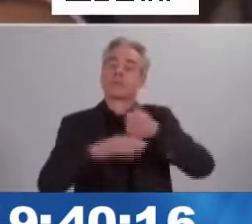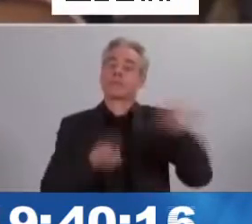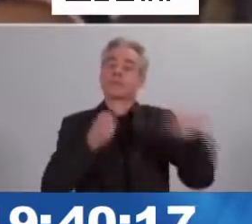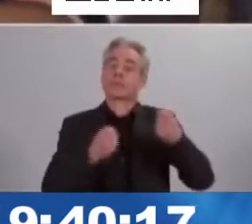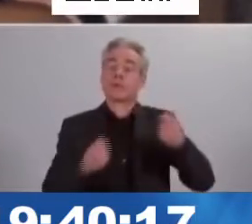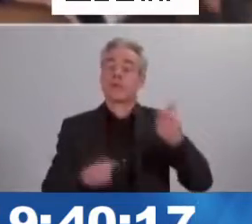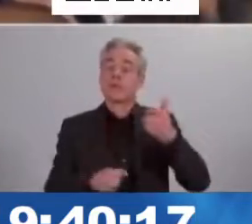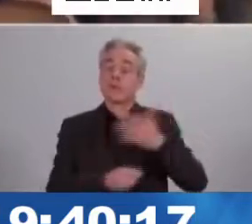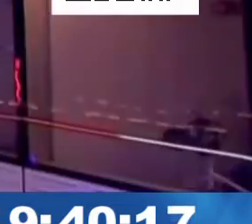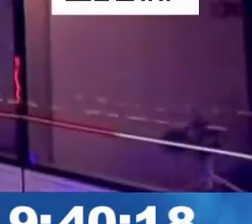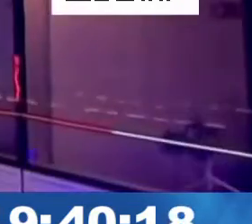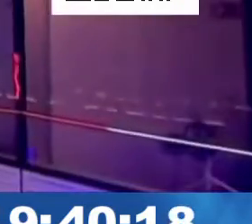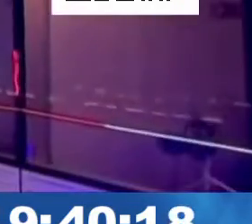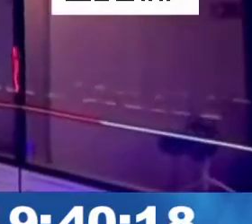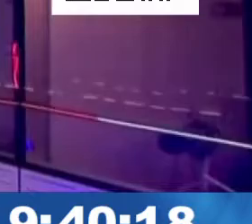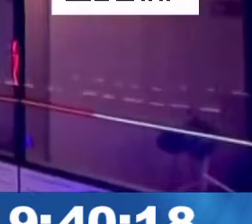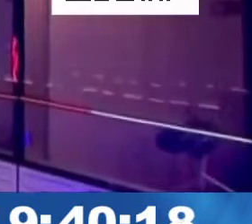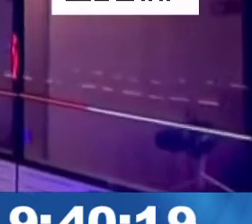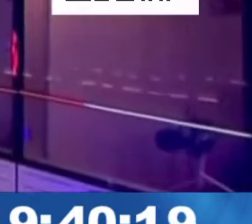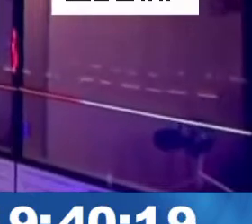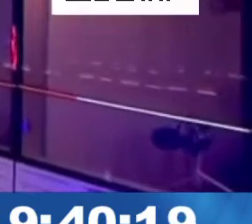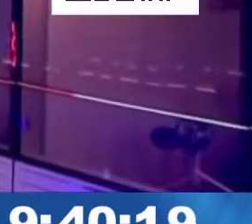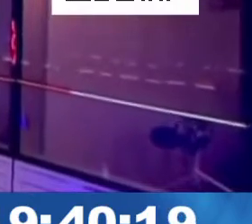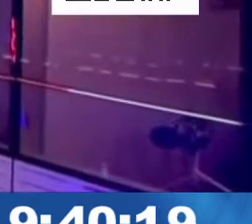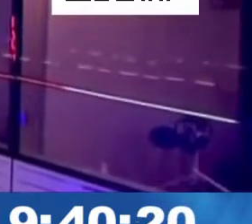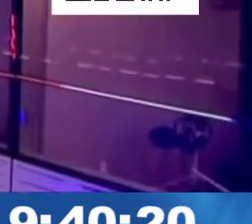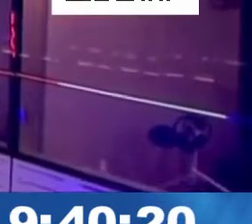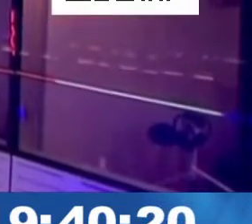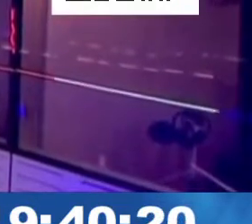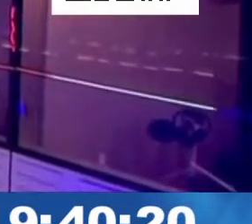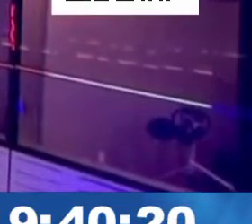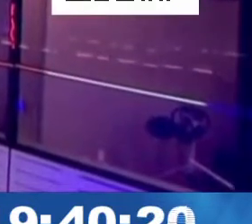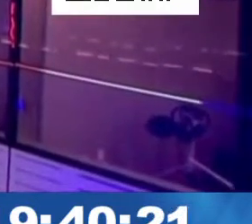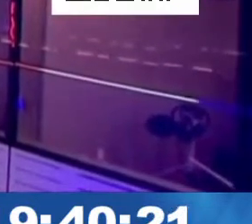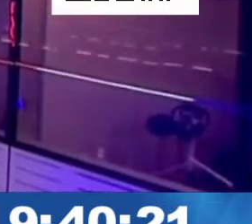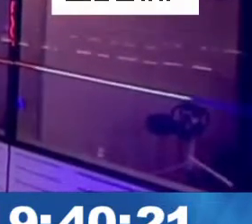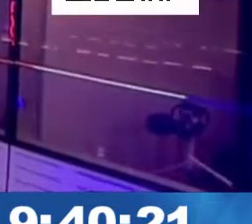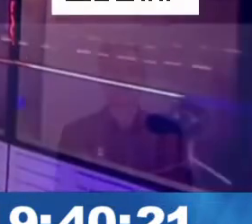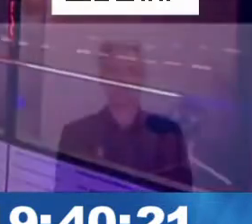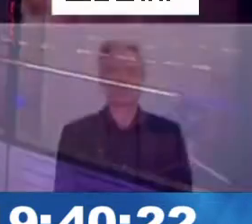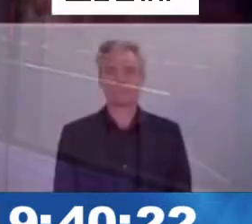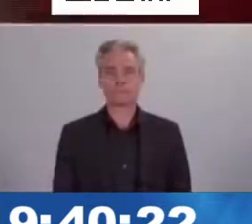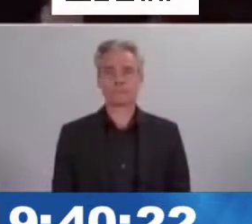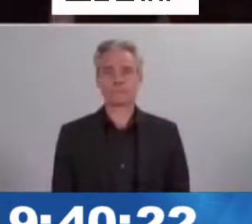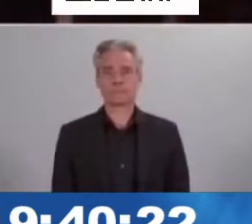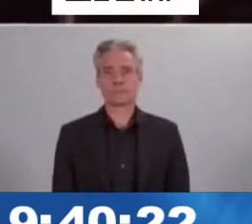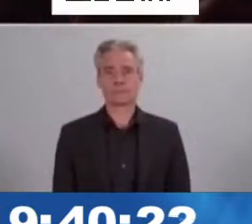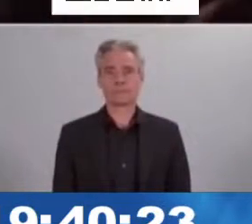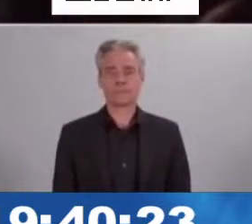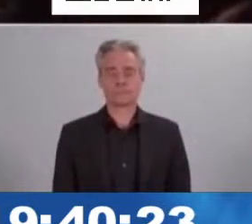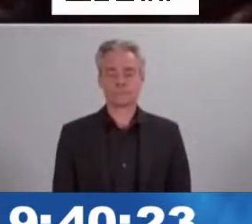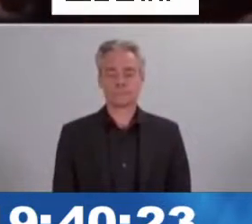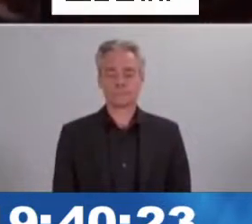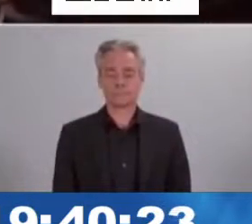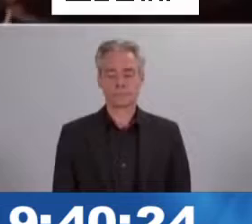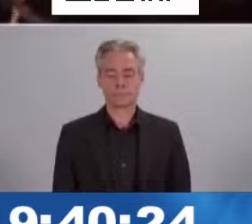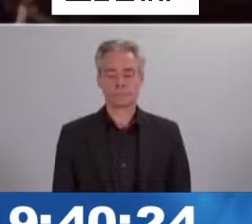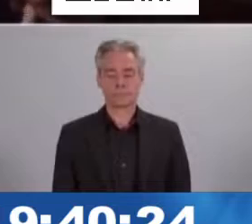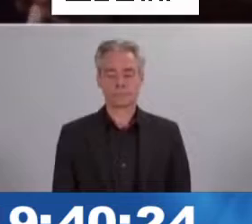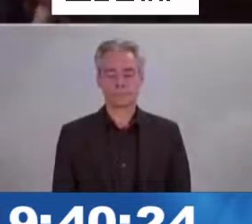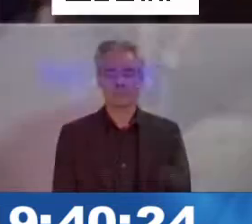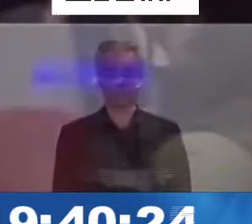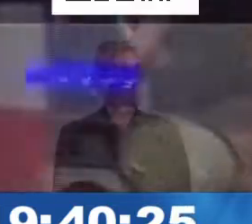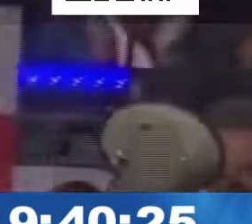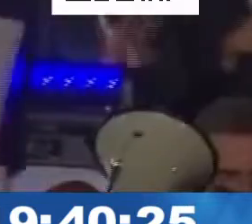durant les cinq années à venir. 得票率58.2%对上41.8%。这一仗，马克宏赢得并不轻